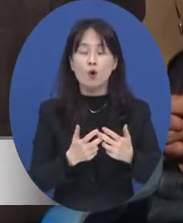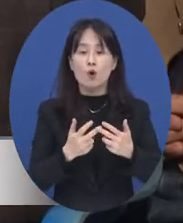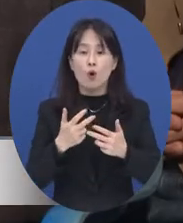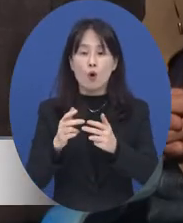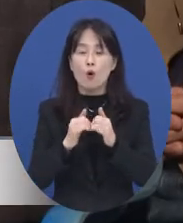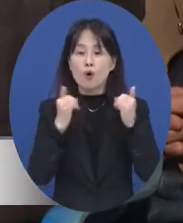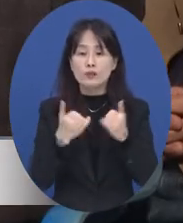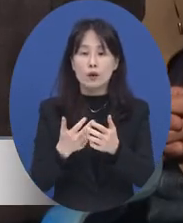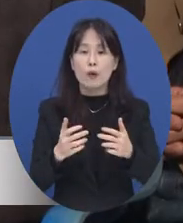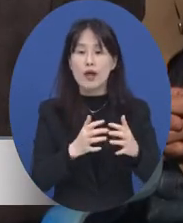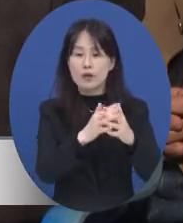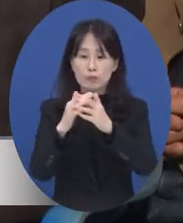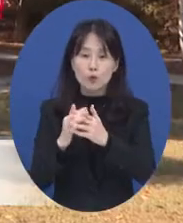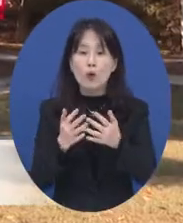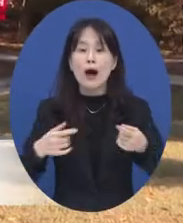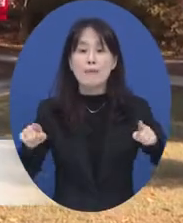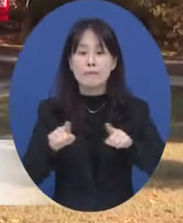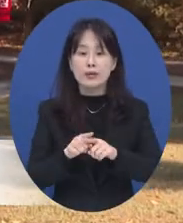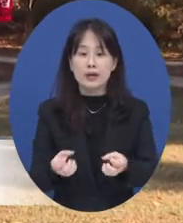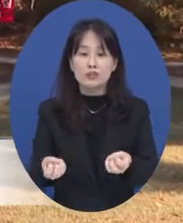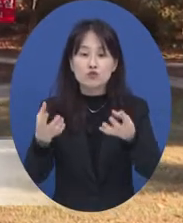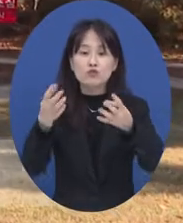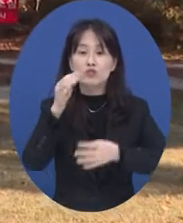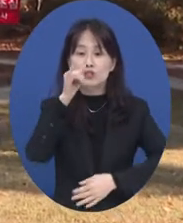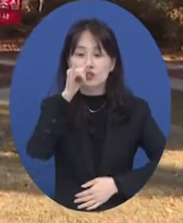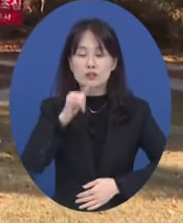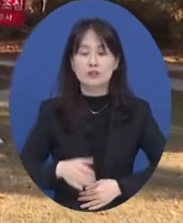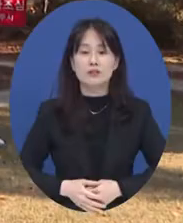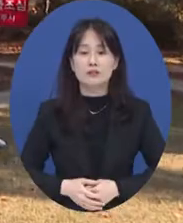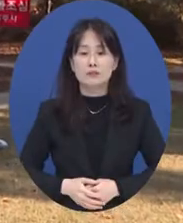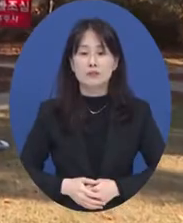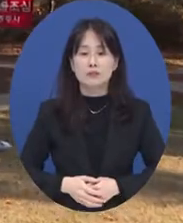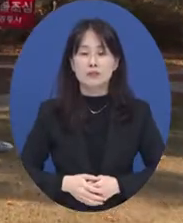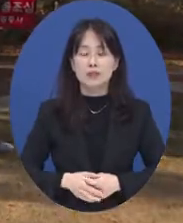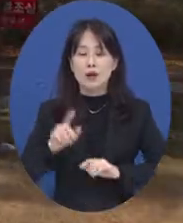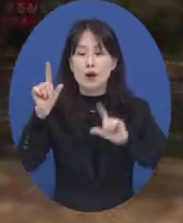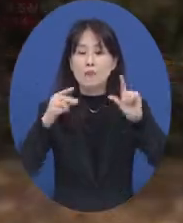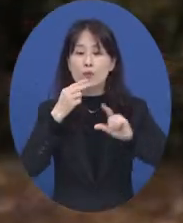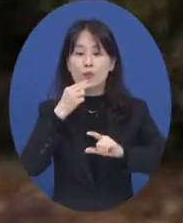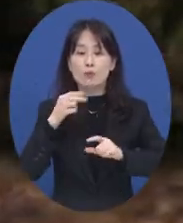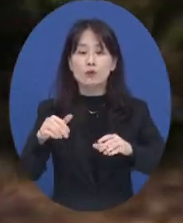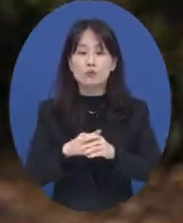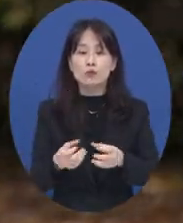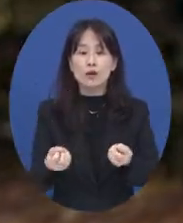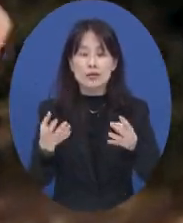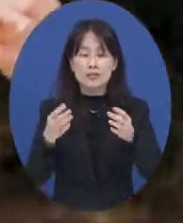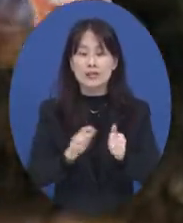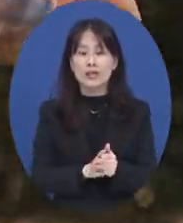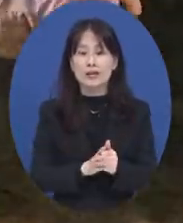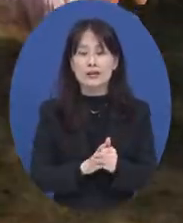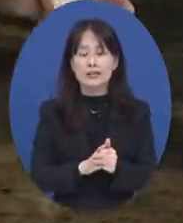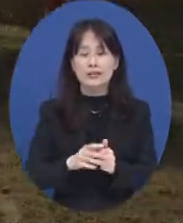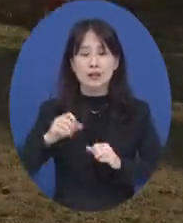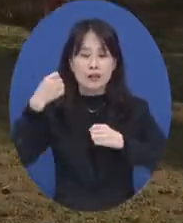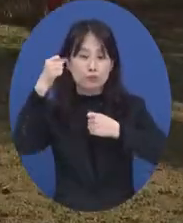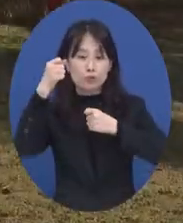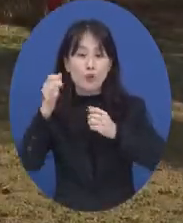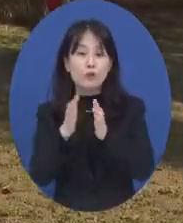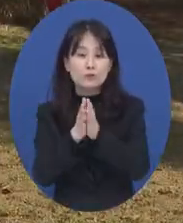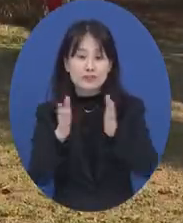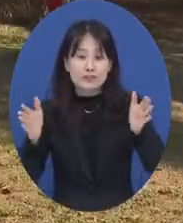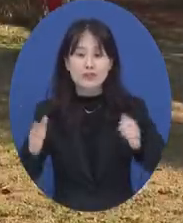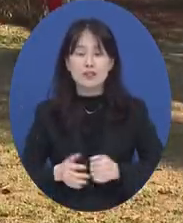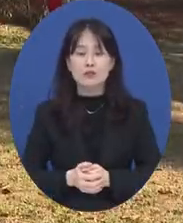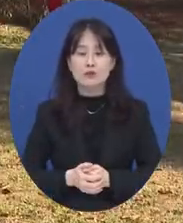광주왕실도예사업협동조합과 제향제와 더불어 문화제를 함께 열었습니다. 무형문화재 김순희 씨의 도예가의 혼을 주제로 한 창작무용을